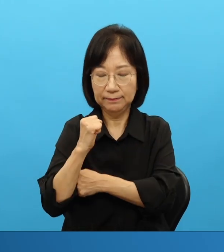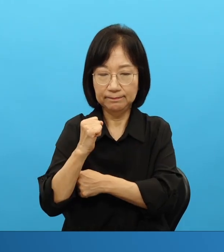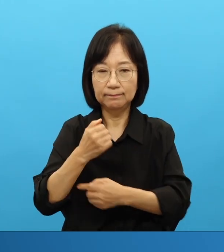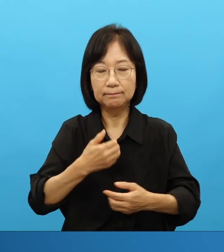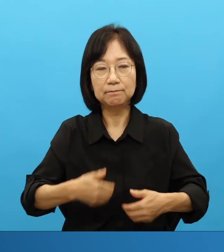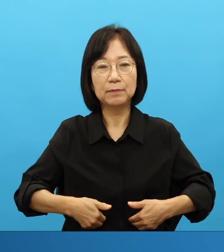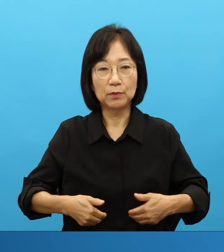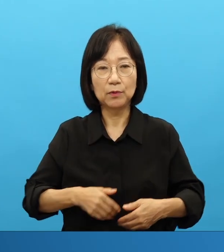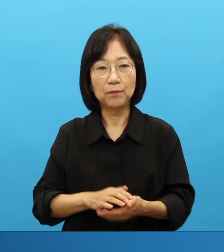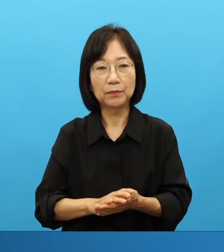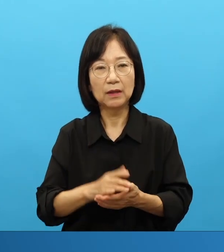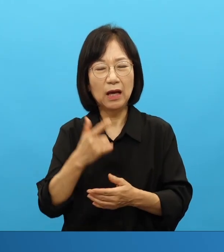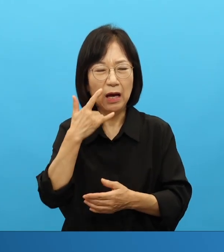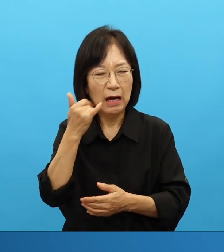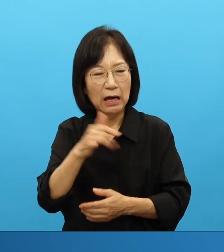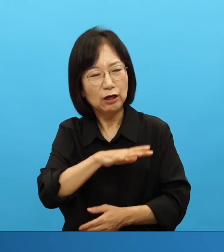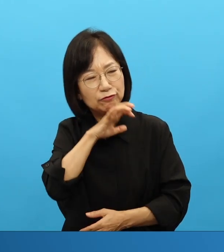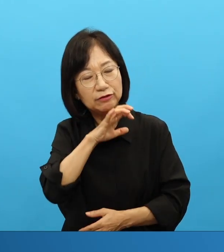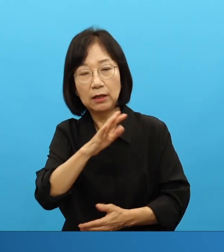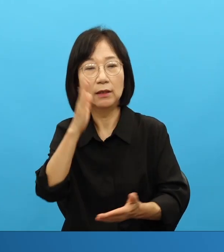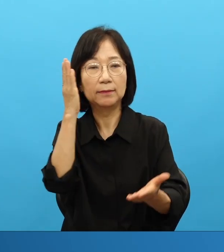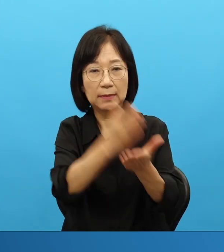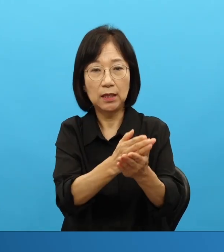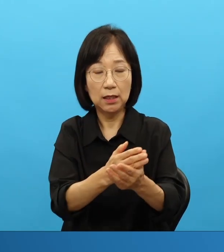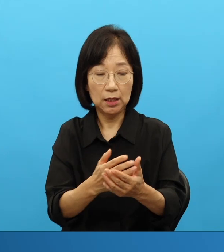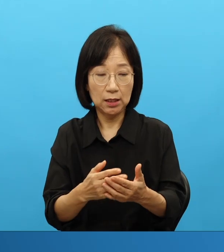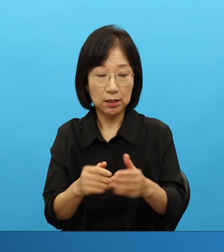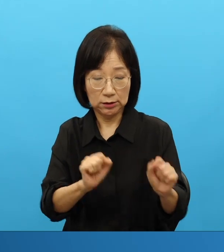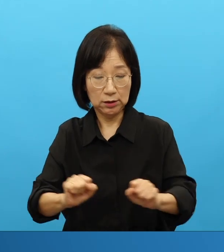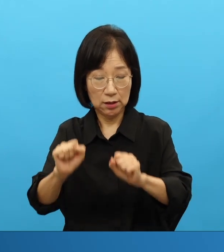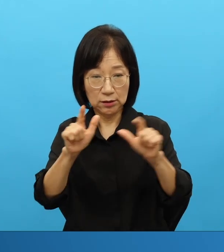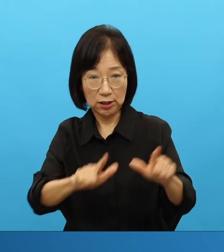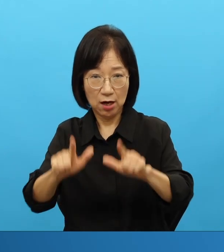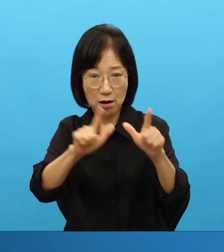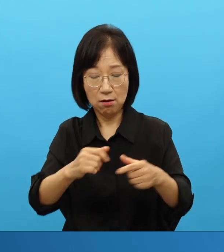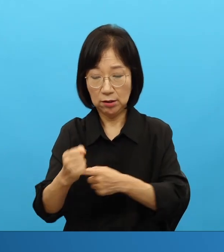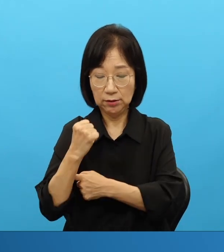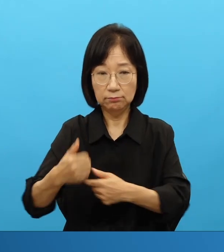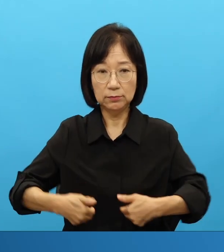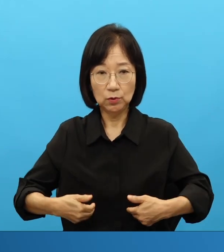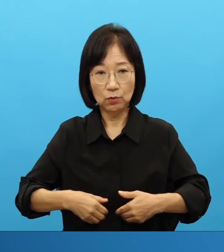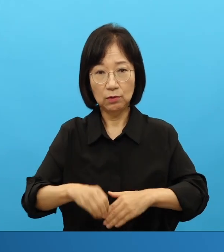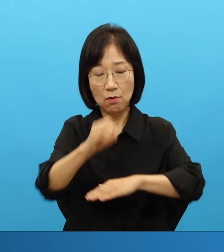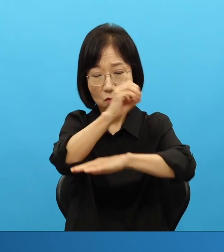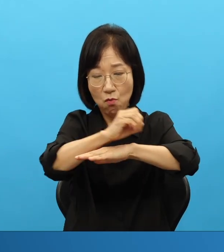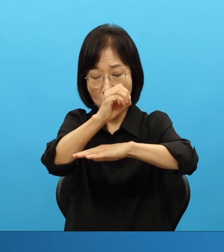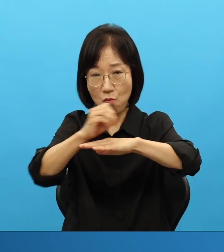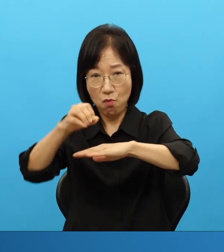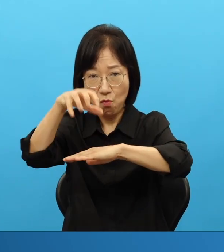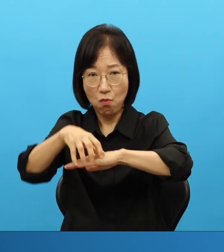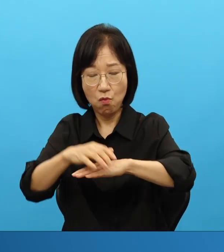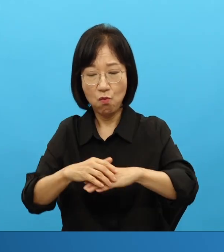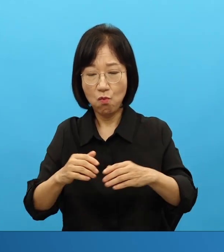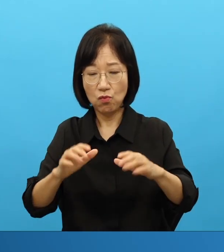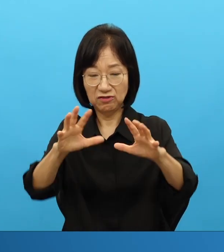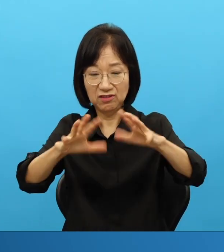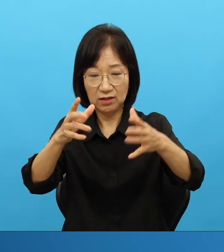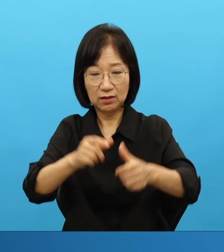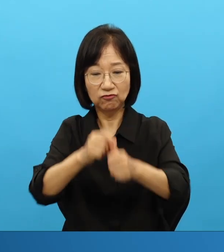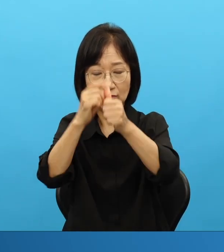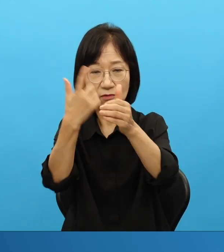안 됩니다. 살아가는 힘이 있어야 돼요. 오세아니아에서 세계 살리려면 힘이 있어야 돼요.